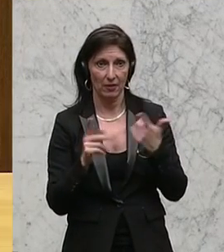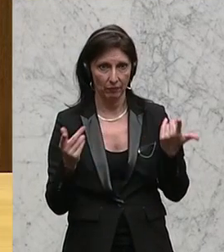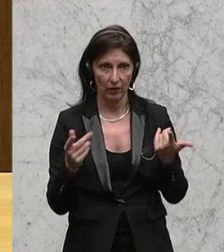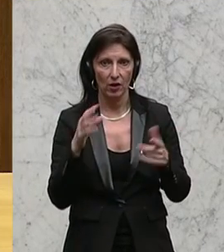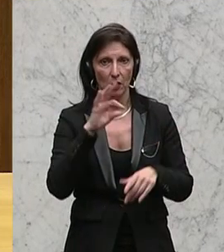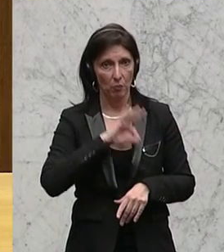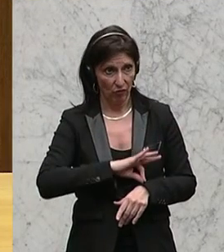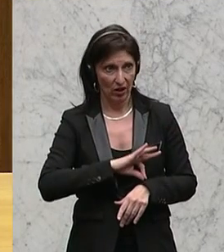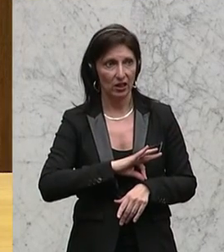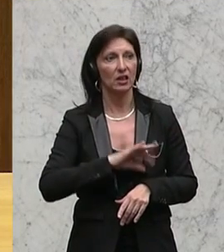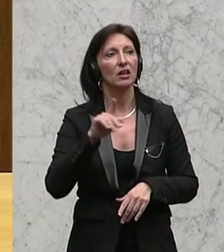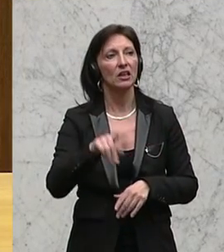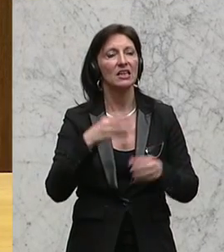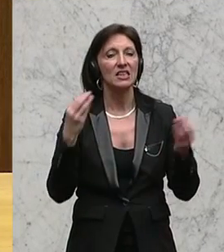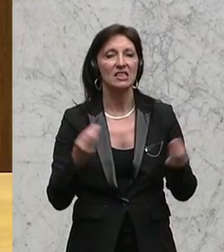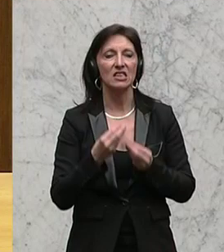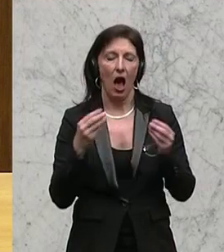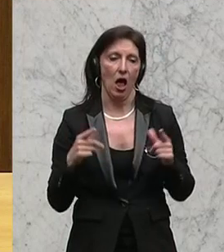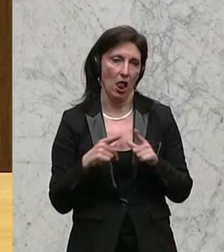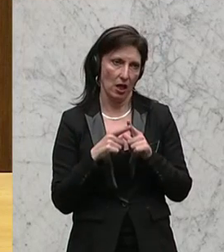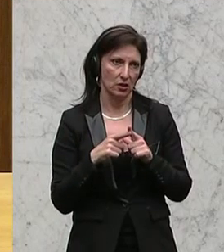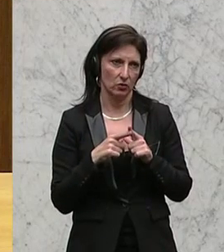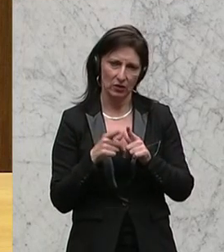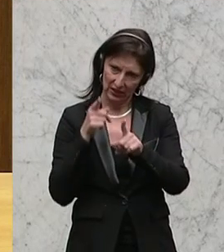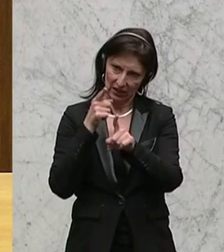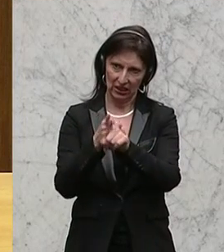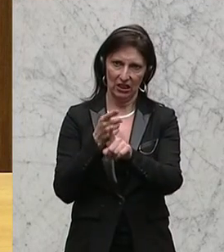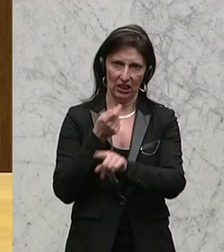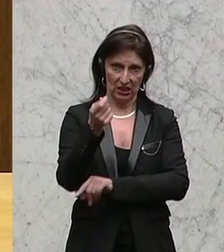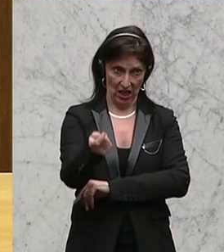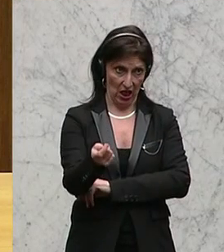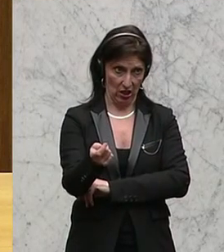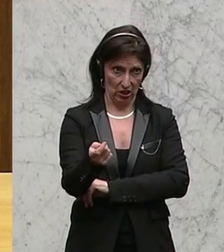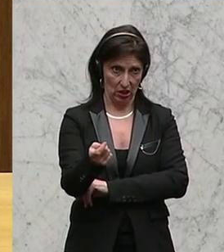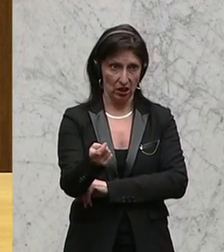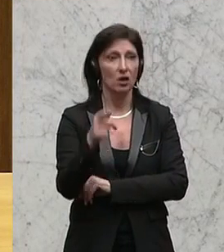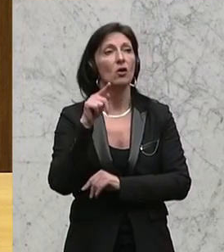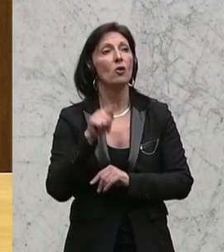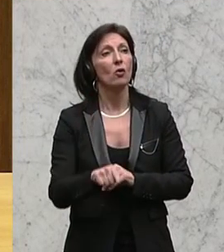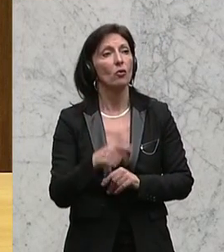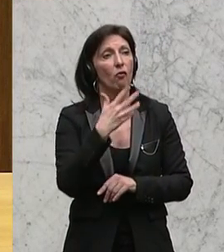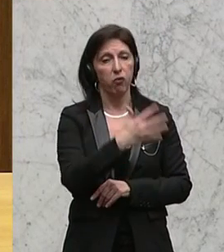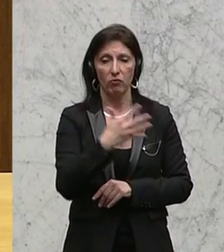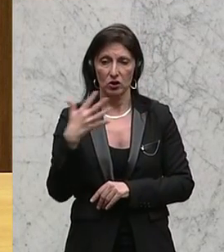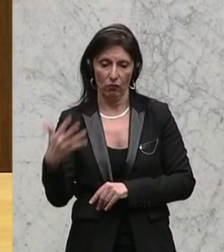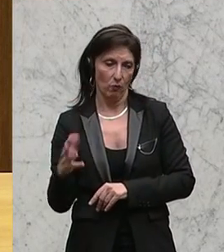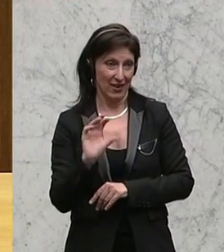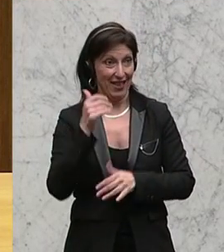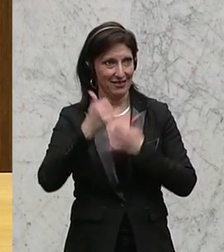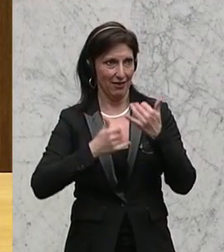auf Sachleistungen, Direktzahlungen und Geldleistungen im Verhältnis 50:50 im ersten